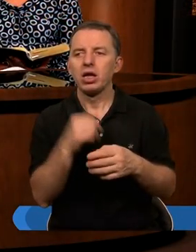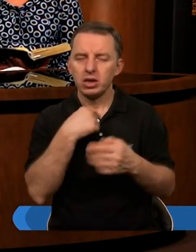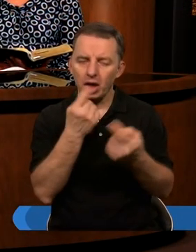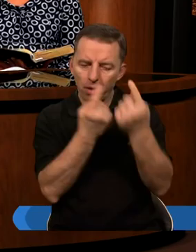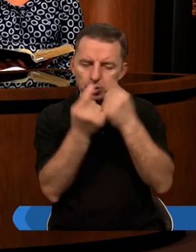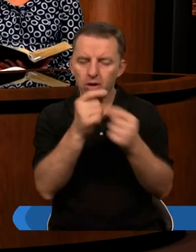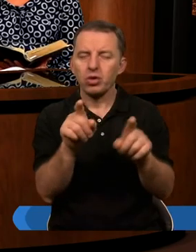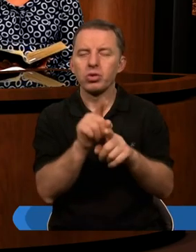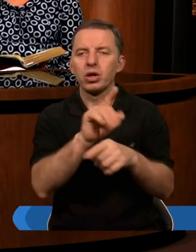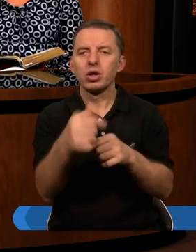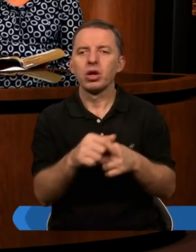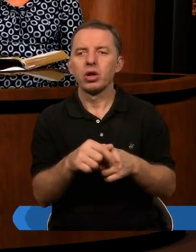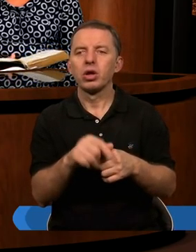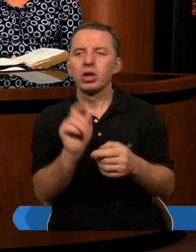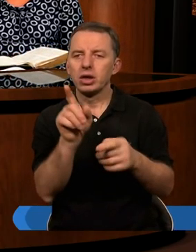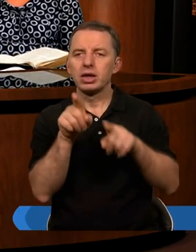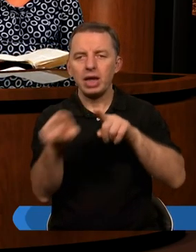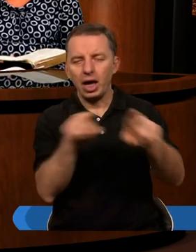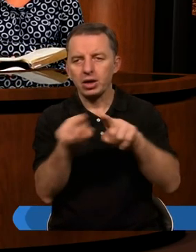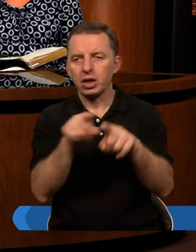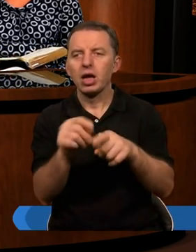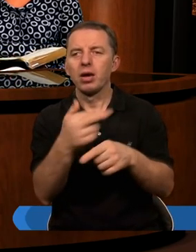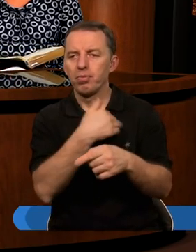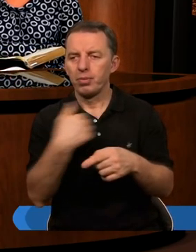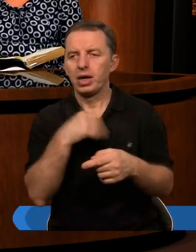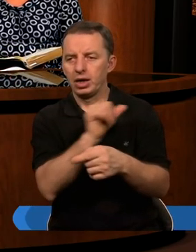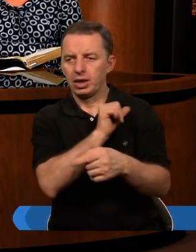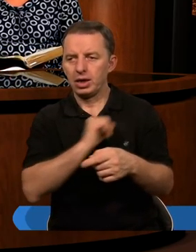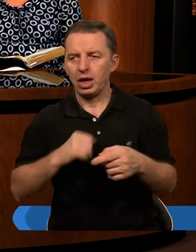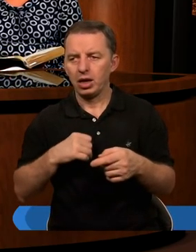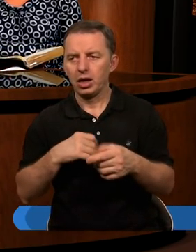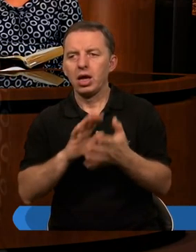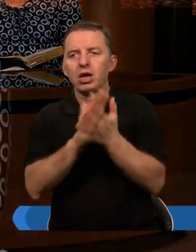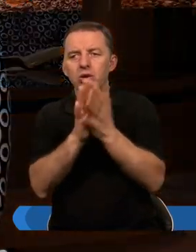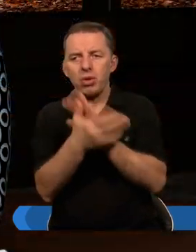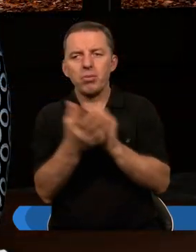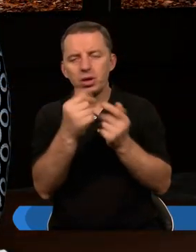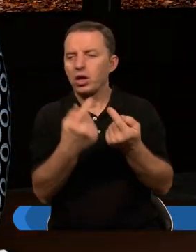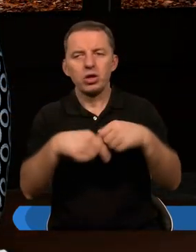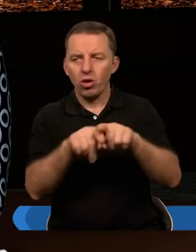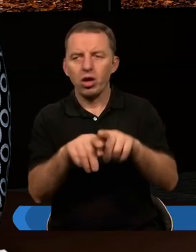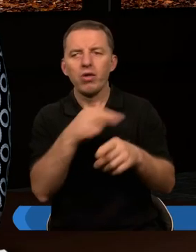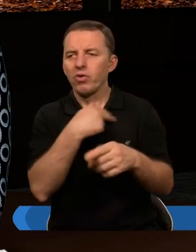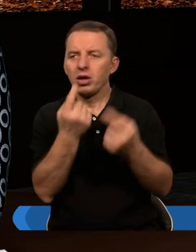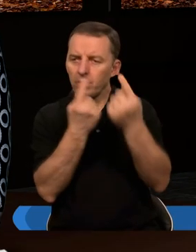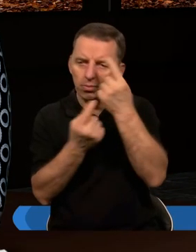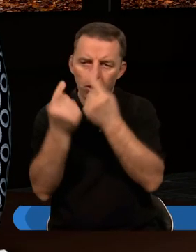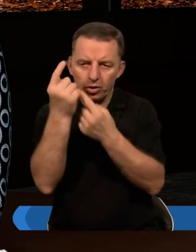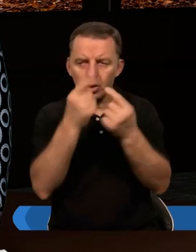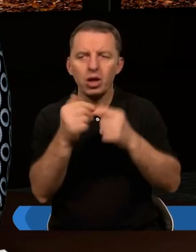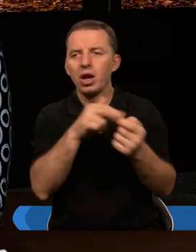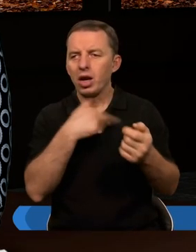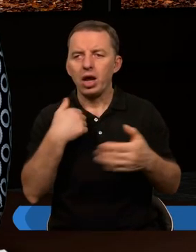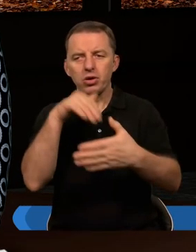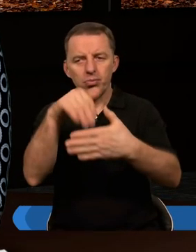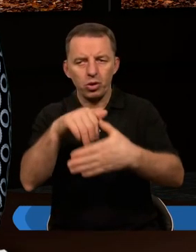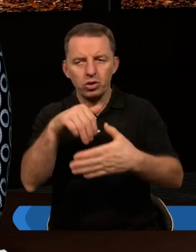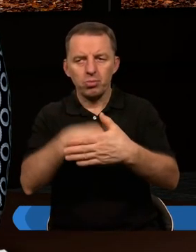Ja myślę też, że trzeba to zaznaczyć, że my sami tej zmiany nie dokonamy w naszym myśleniu, w naszym